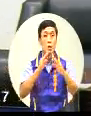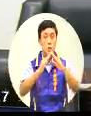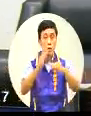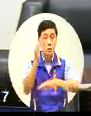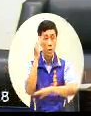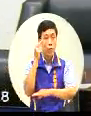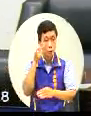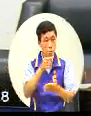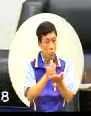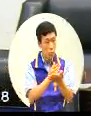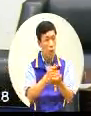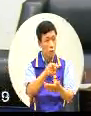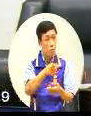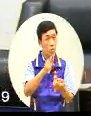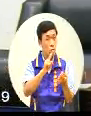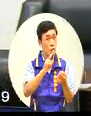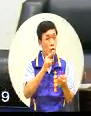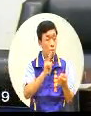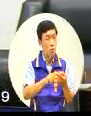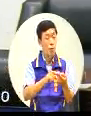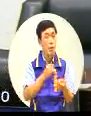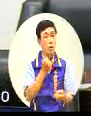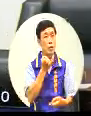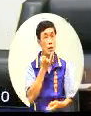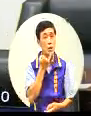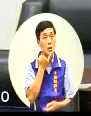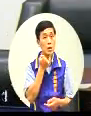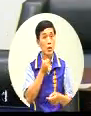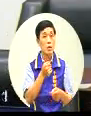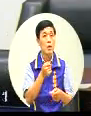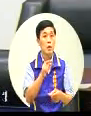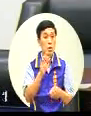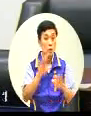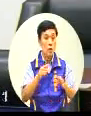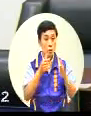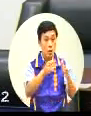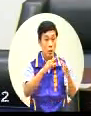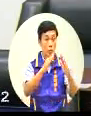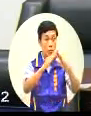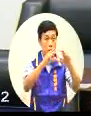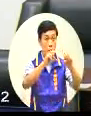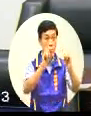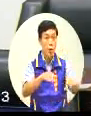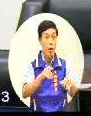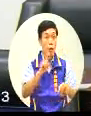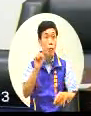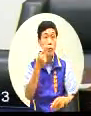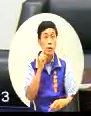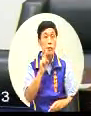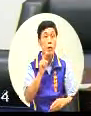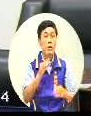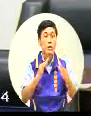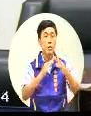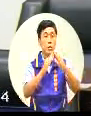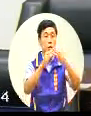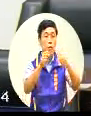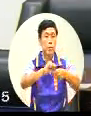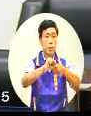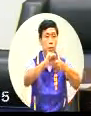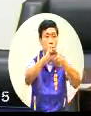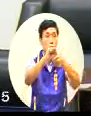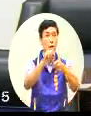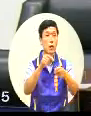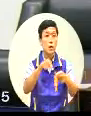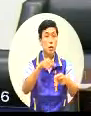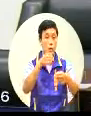们自己认定它是合法合格的，那你们现在来给它拆的原因只是因为它多盖了几楼啊，没有错，当然结构体的